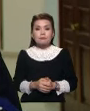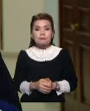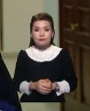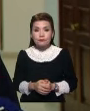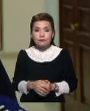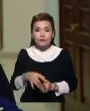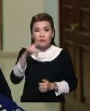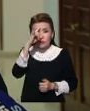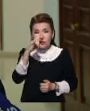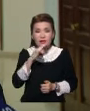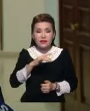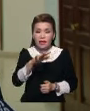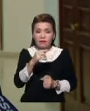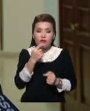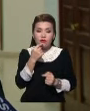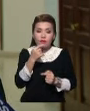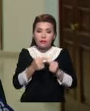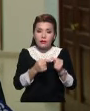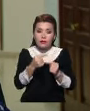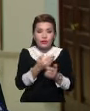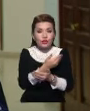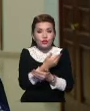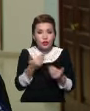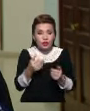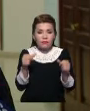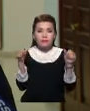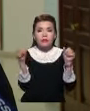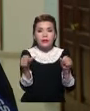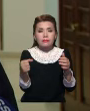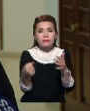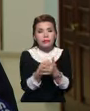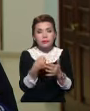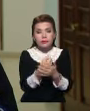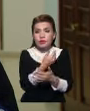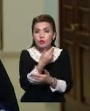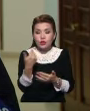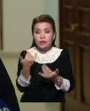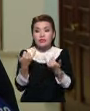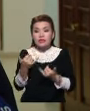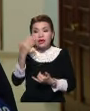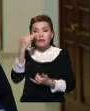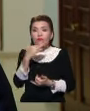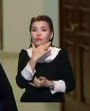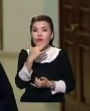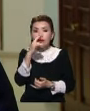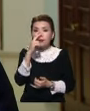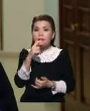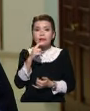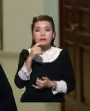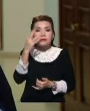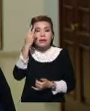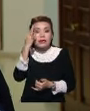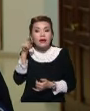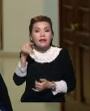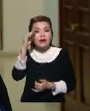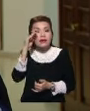У казахов никогда не было в крови обижать женщин, причинять им какой-то вред. Я думаю, на сегодняшний день очень много отцов, которые не понимают смысла того, что они